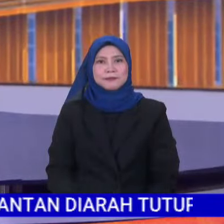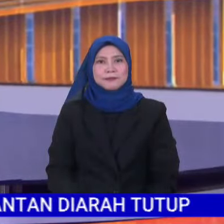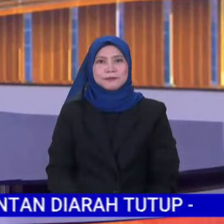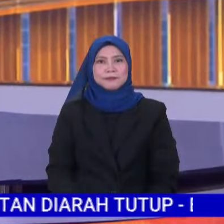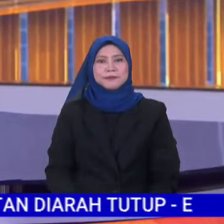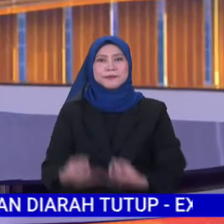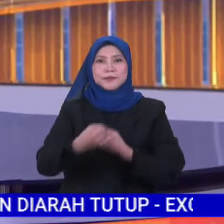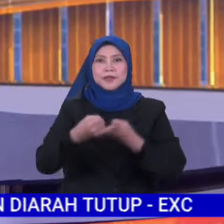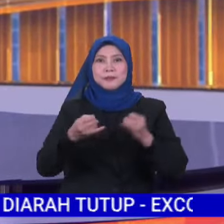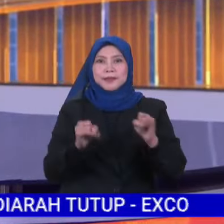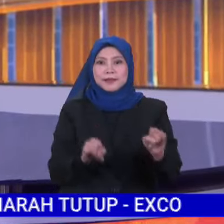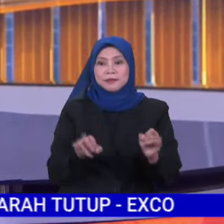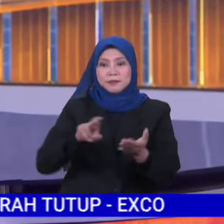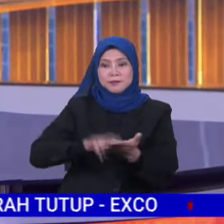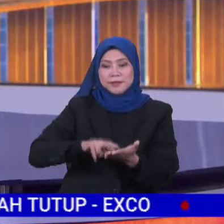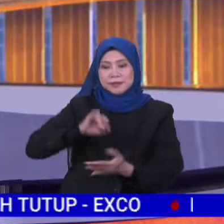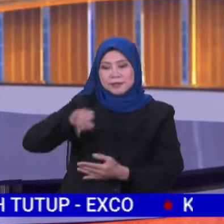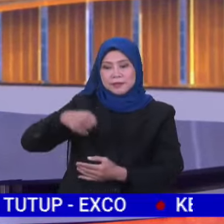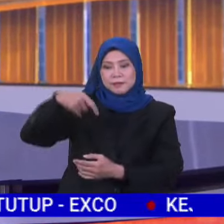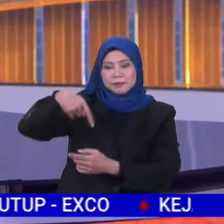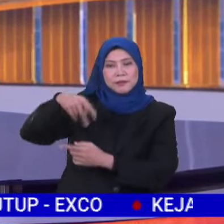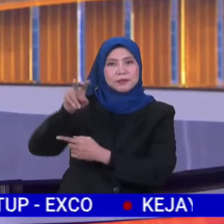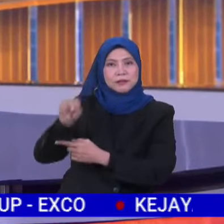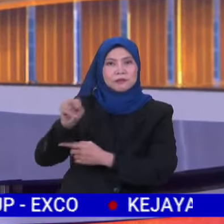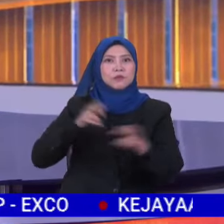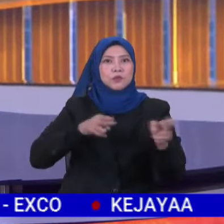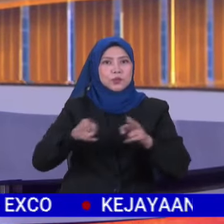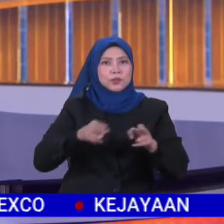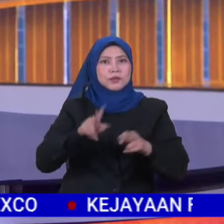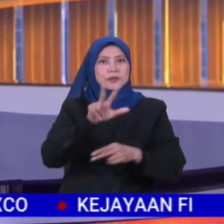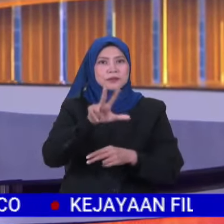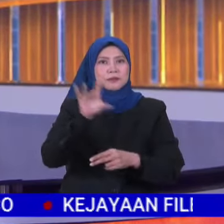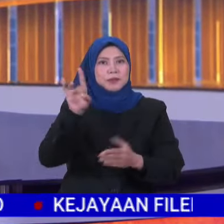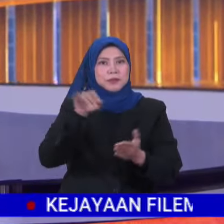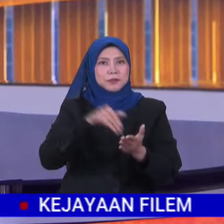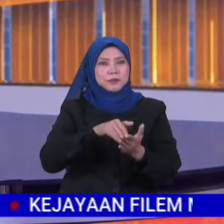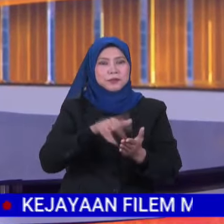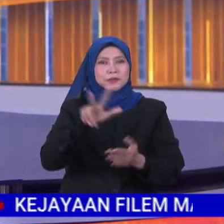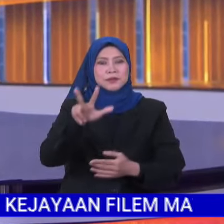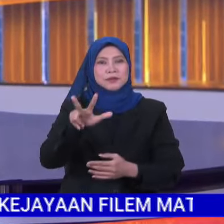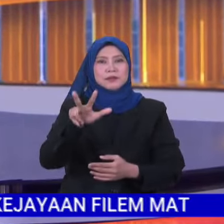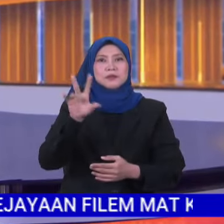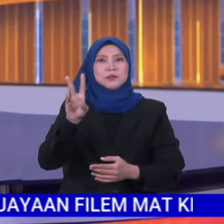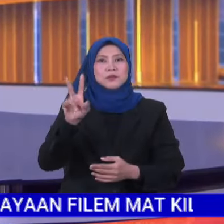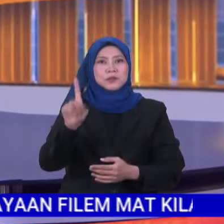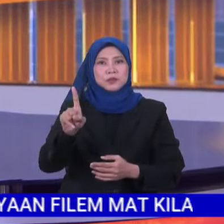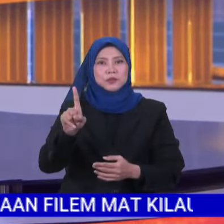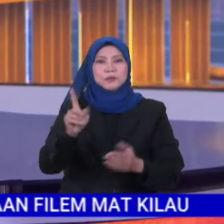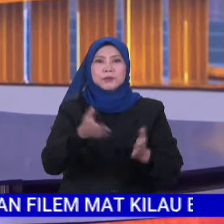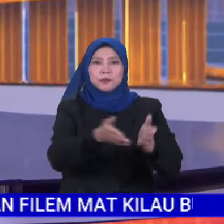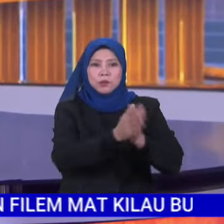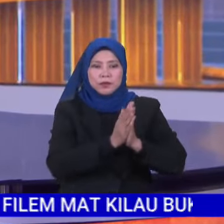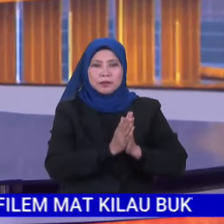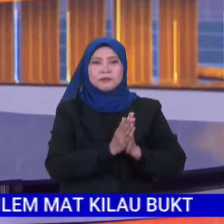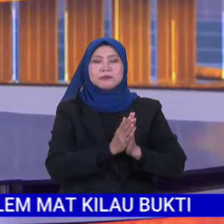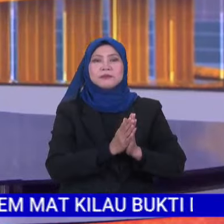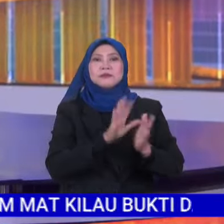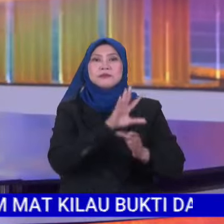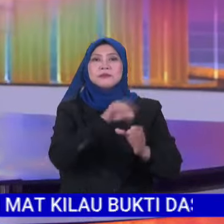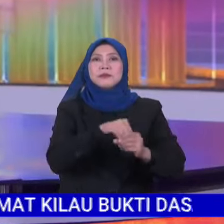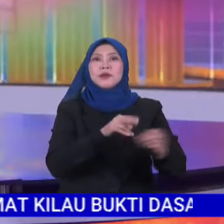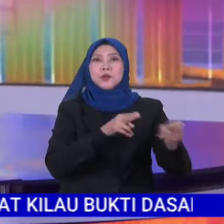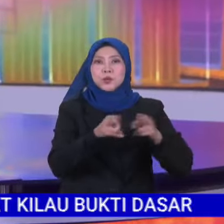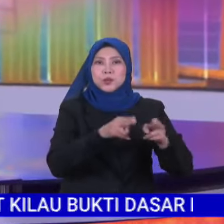jabatan pendaftaran negara jpn telah menguduskan 38000 371 permohonan merangkumi